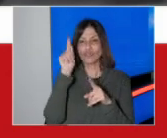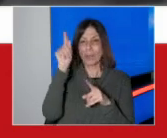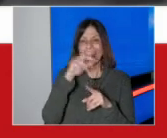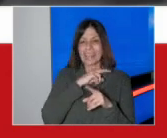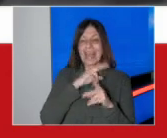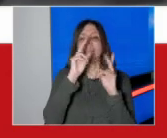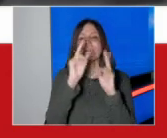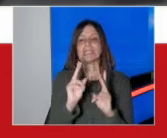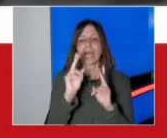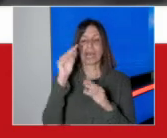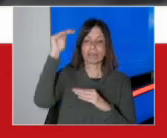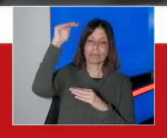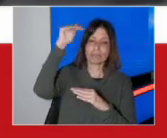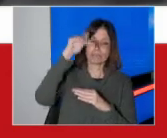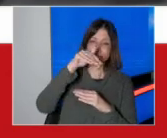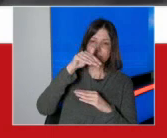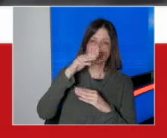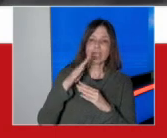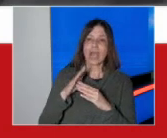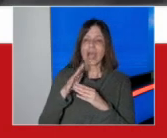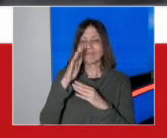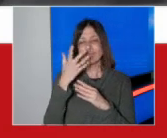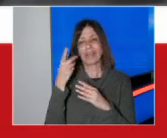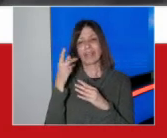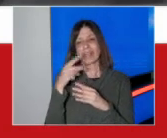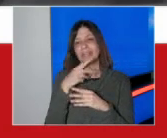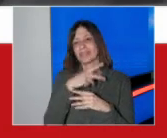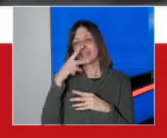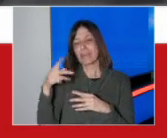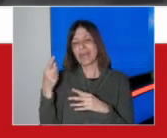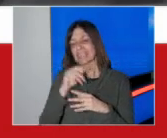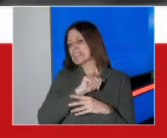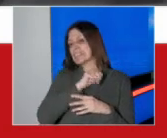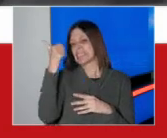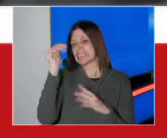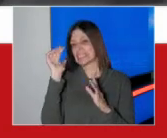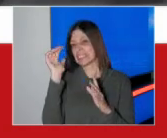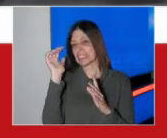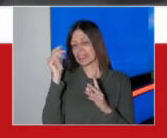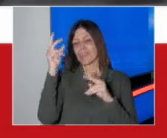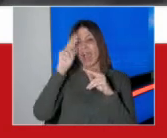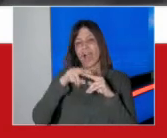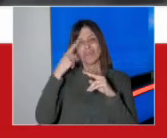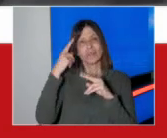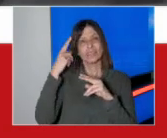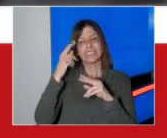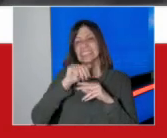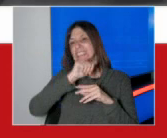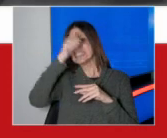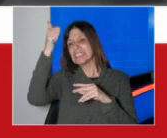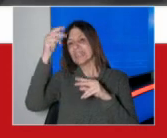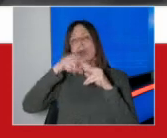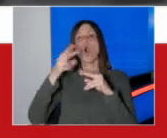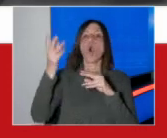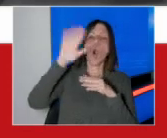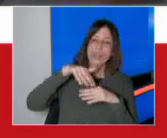זה נעצר. זאת אומרת, כאילו העלייה הזאת הרבה יותר איטית. בדנמרק הגיע לסי, ואז חשבו שהגיעו לפיק, ואז היה עוד